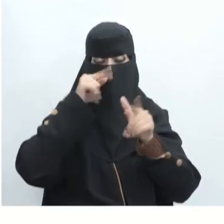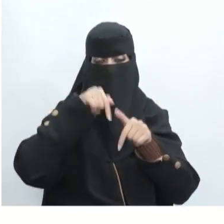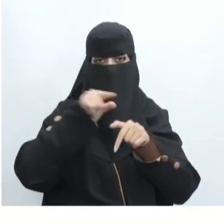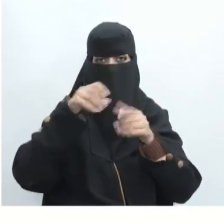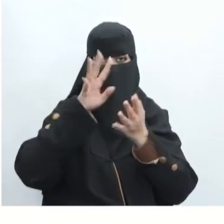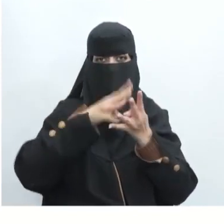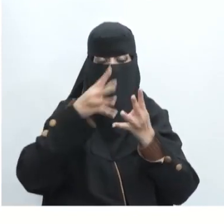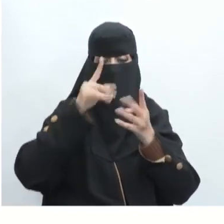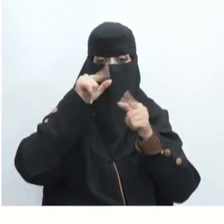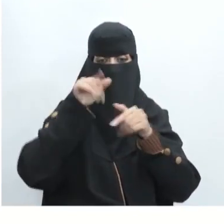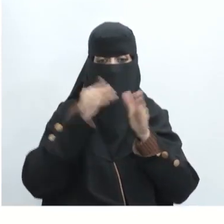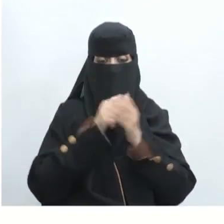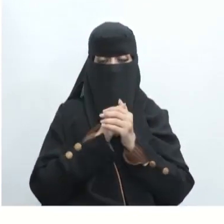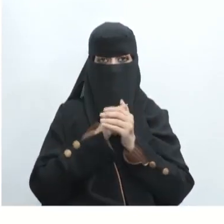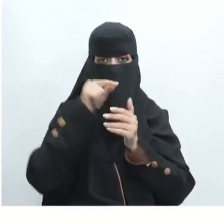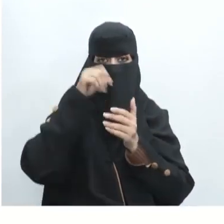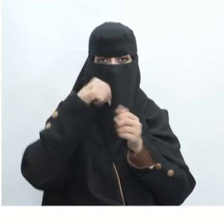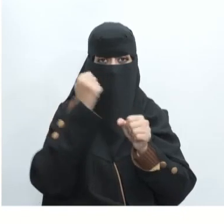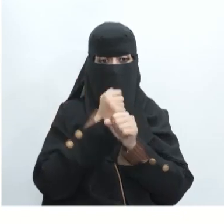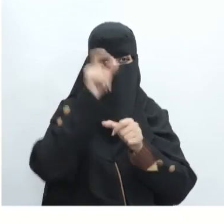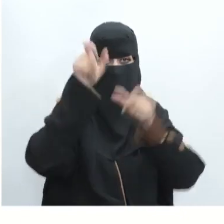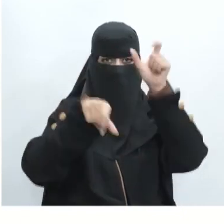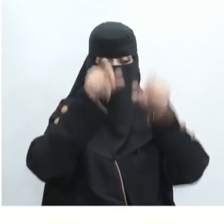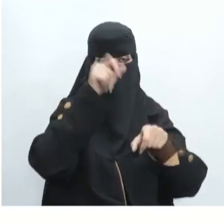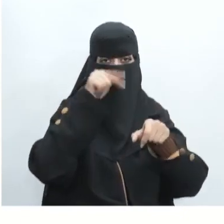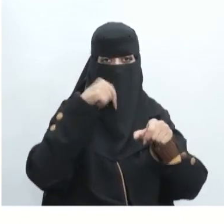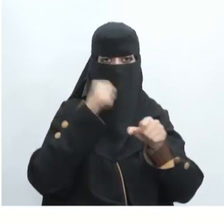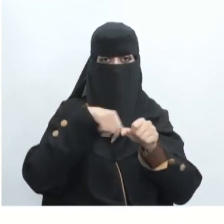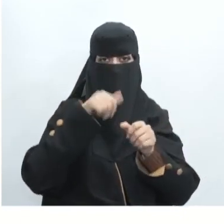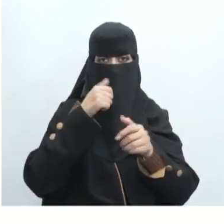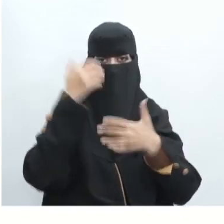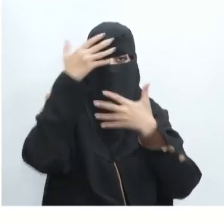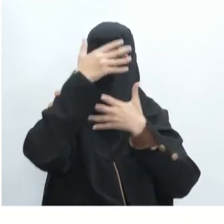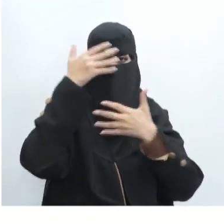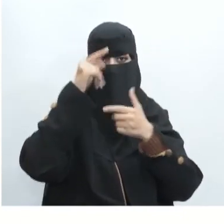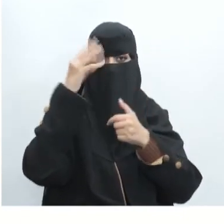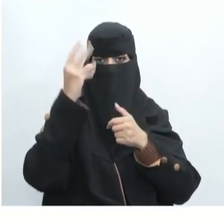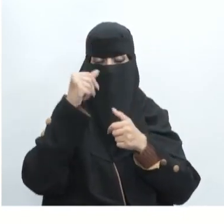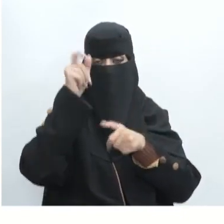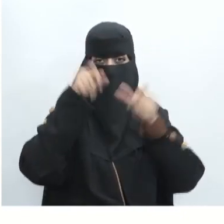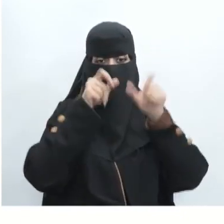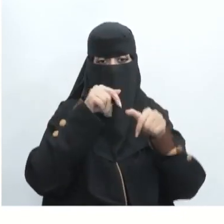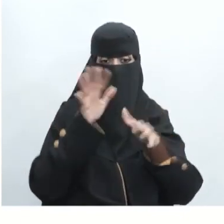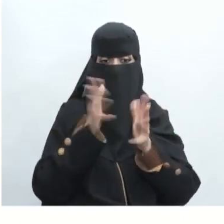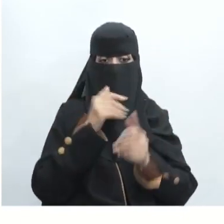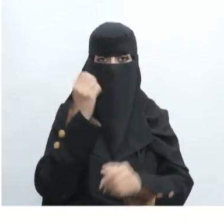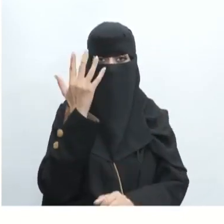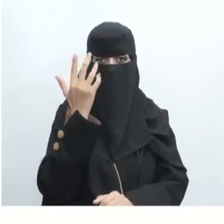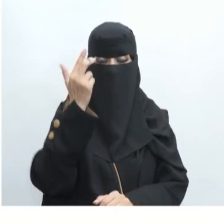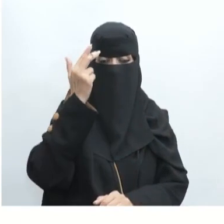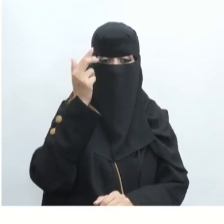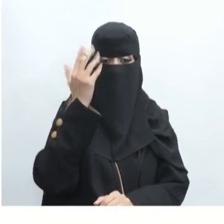الجدول التالي باعمده بيانيه المغرب عدد السكاني او سكانه 35 مليون